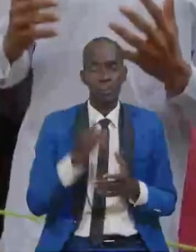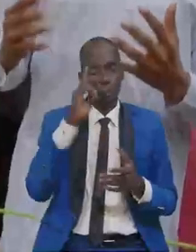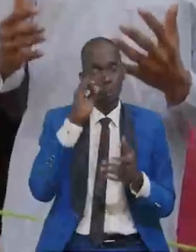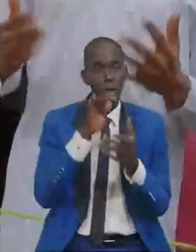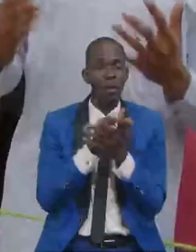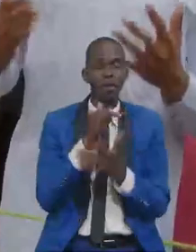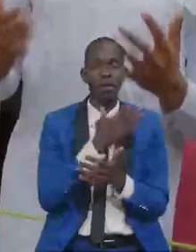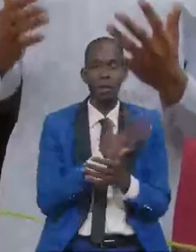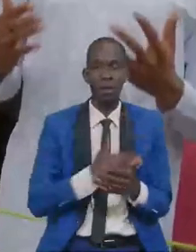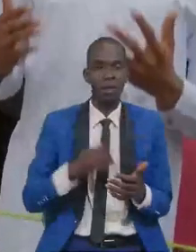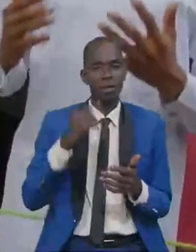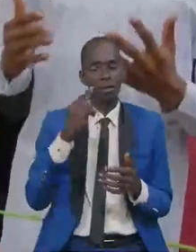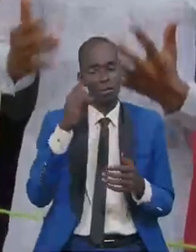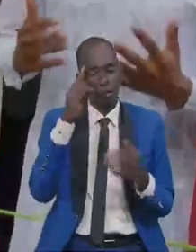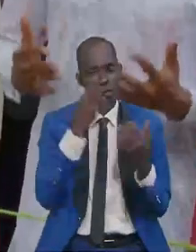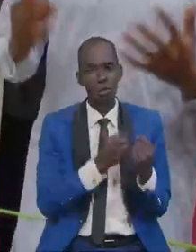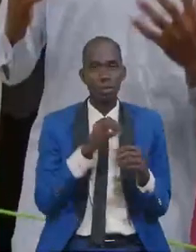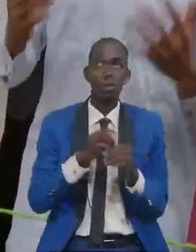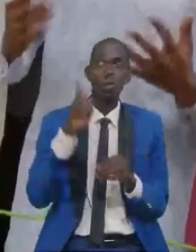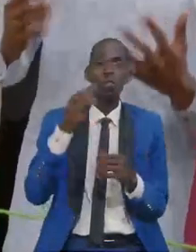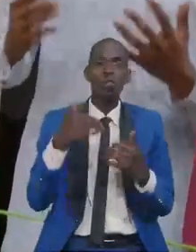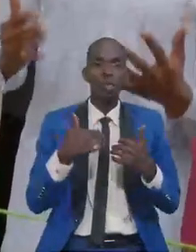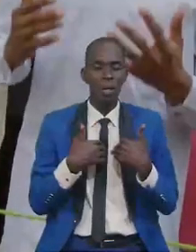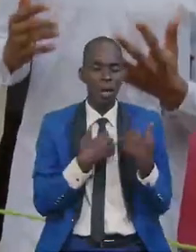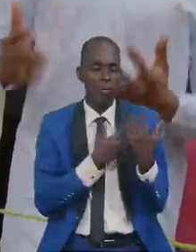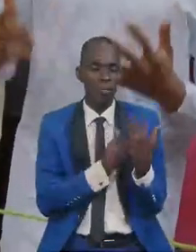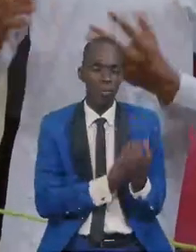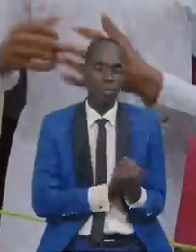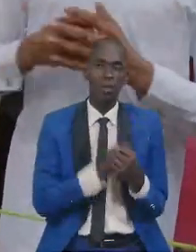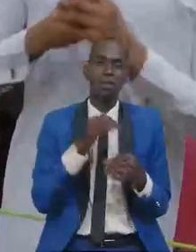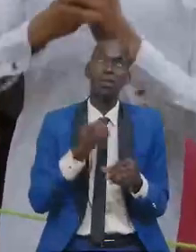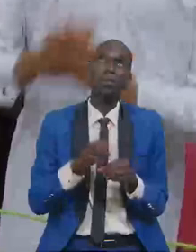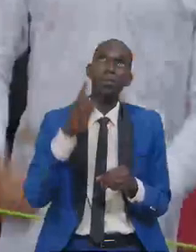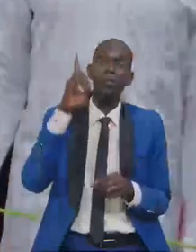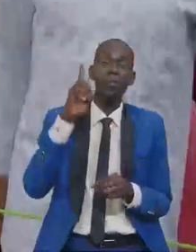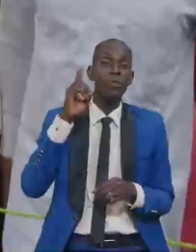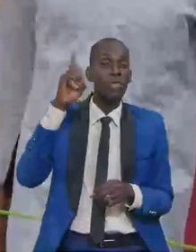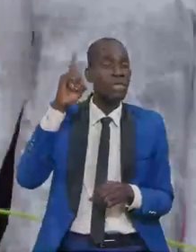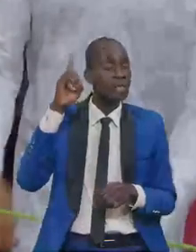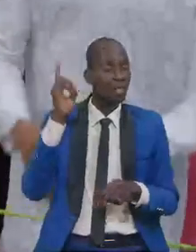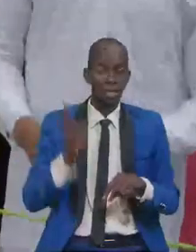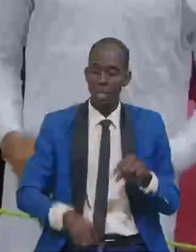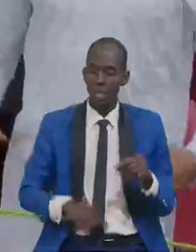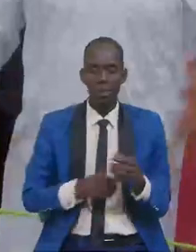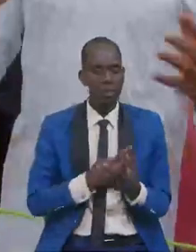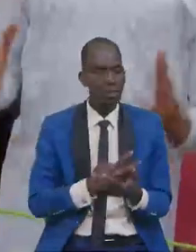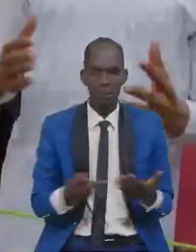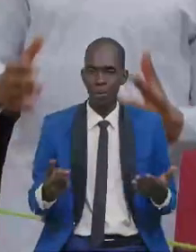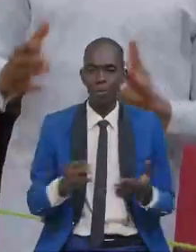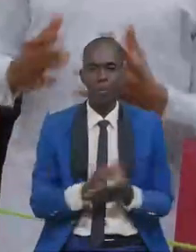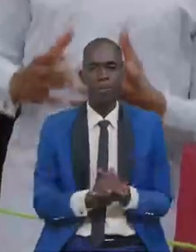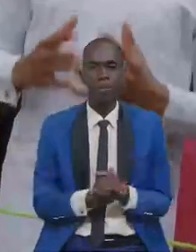Crois-le et fais-lui confiance. Aie confiance en lui. Il ne peut